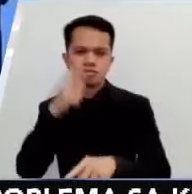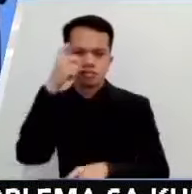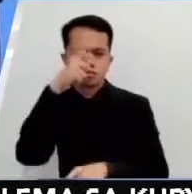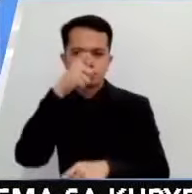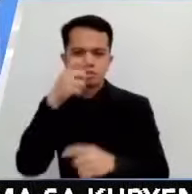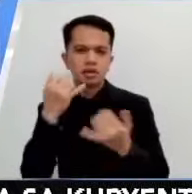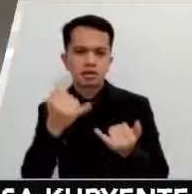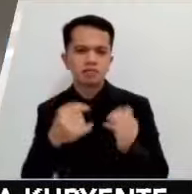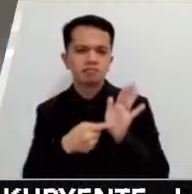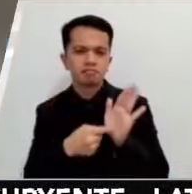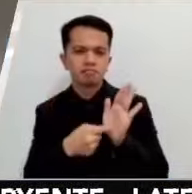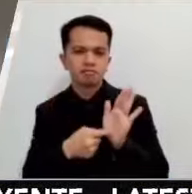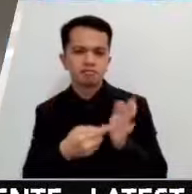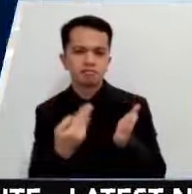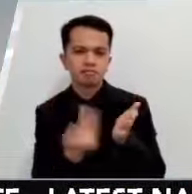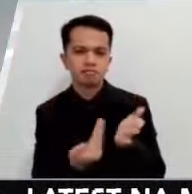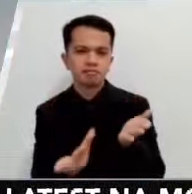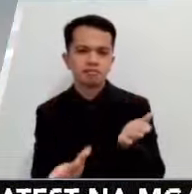riyan.